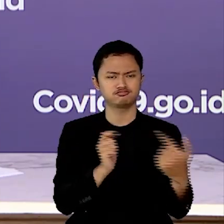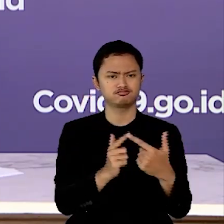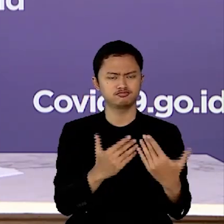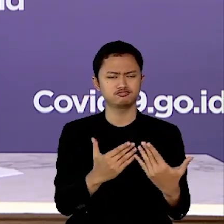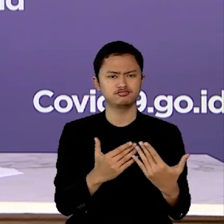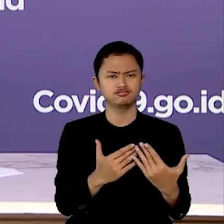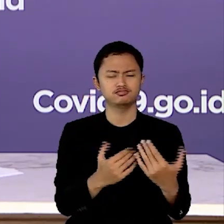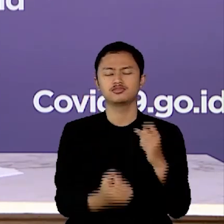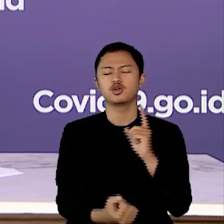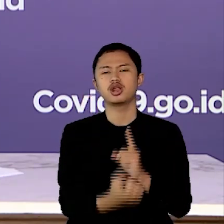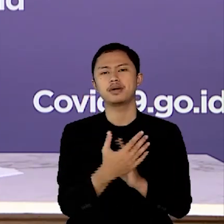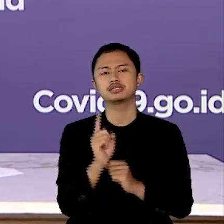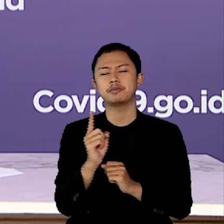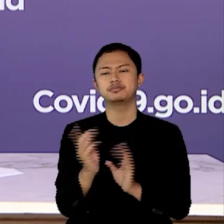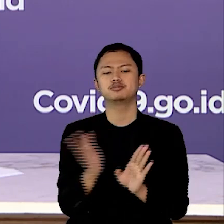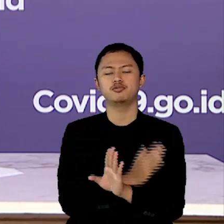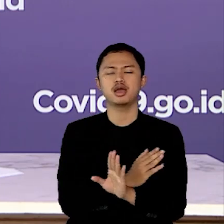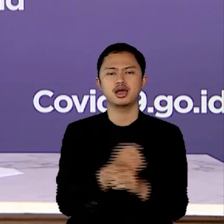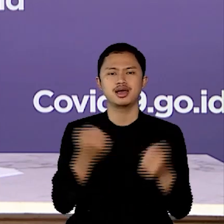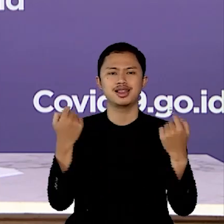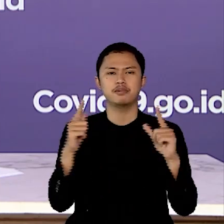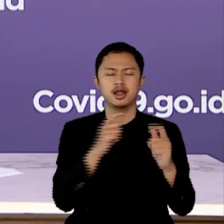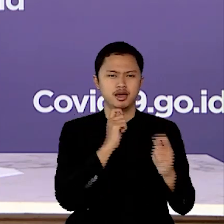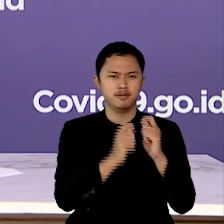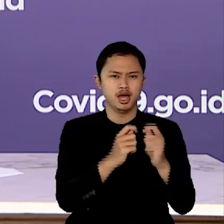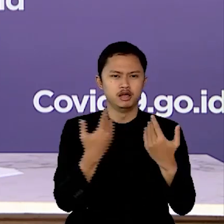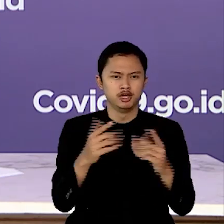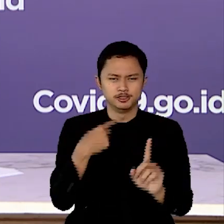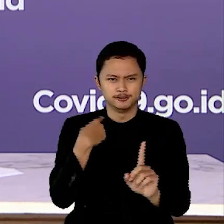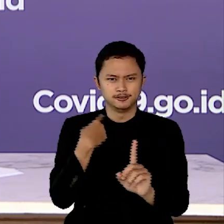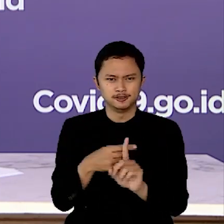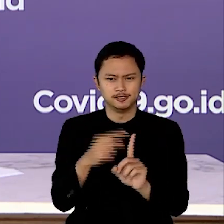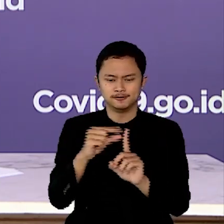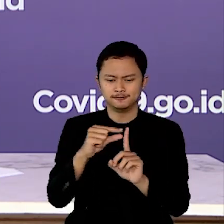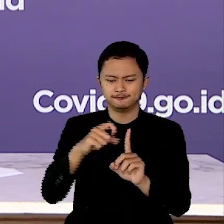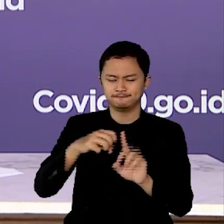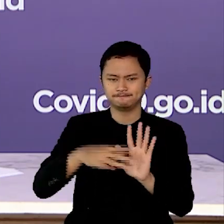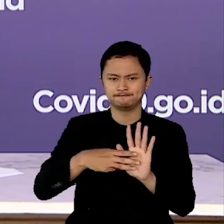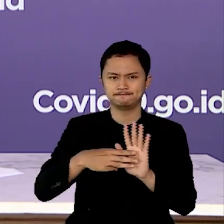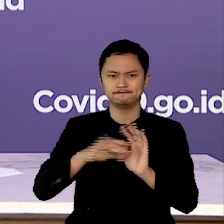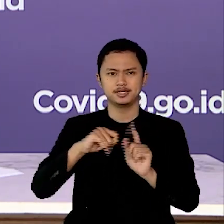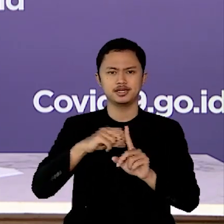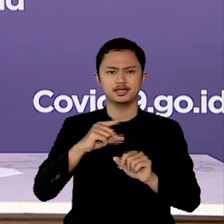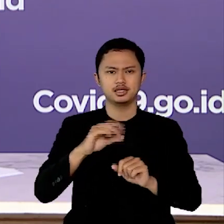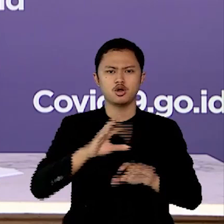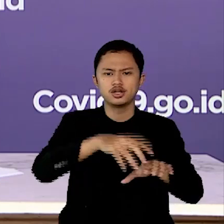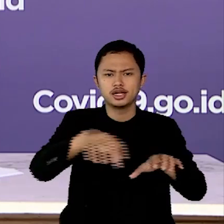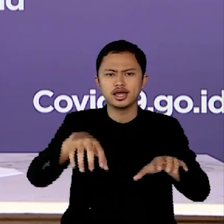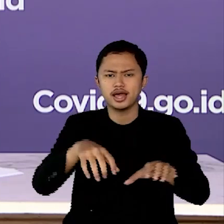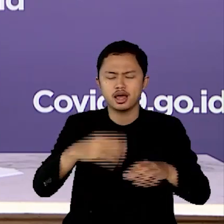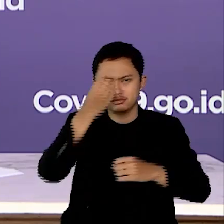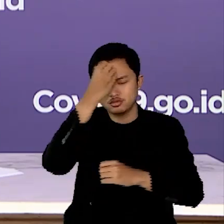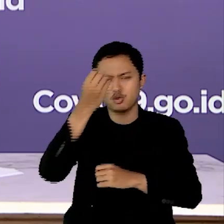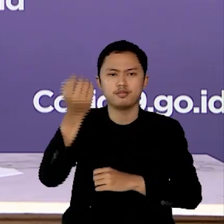adalah dampak dari periode Libur Idul Fitri kemarin ditambah dengan pelaksanaan PPKI mikro pada beberapa daerah yang